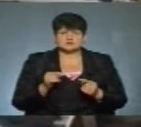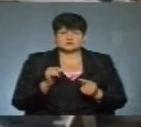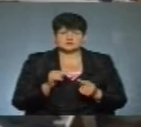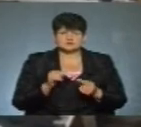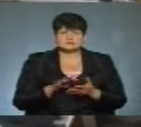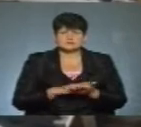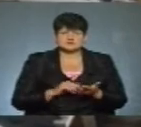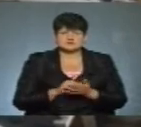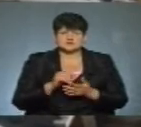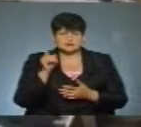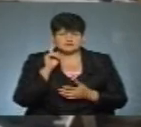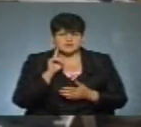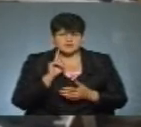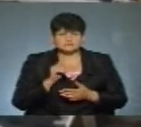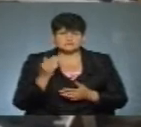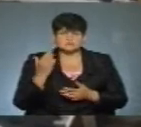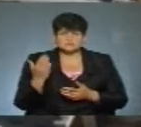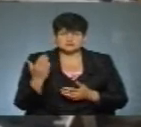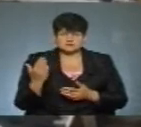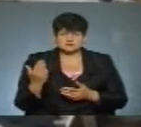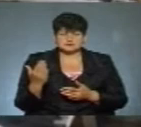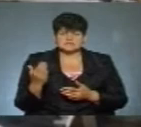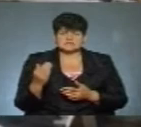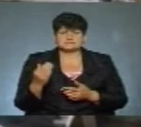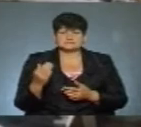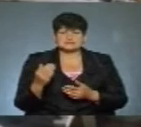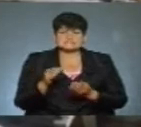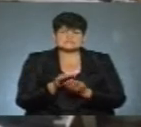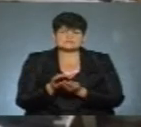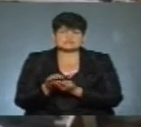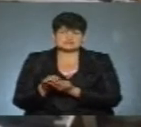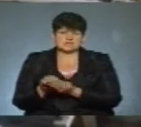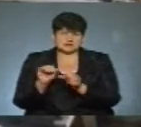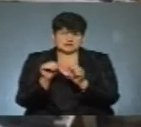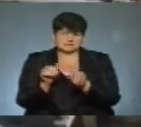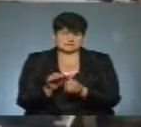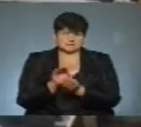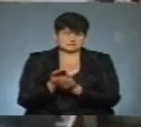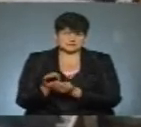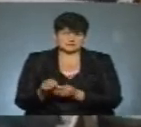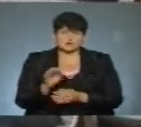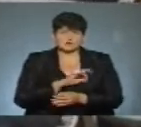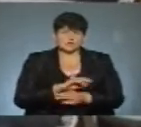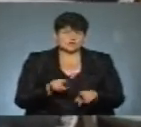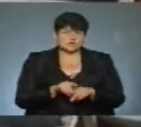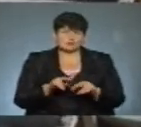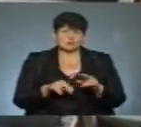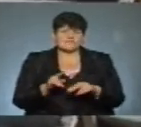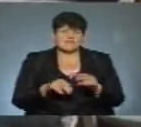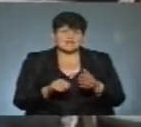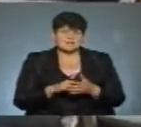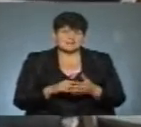І їхні, зокрема, цвинтарі і надгробки використовували як будівельний матеріал.